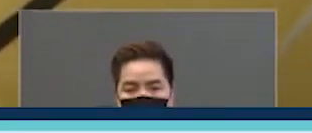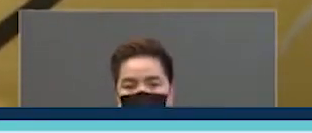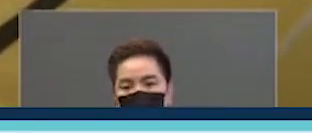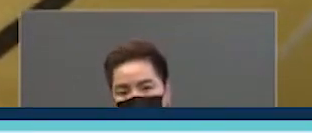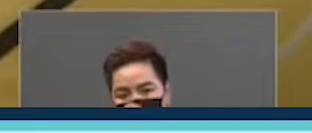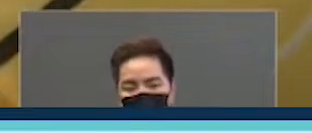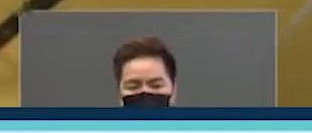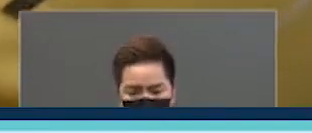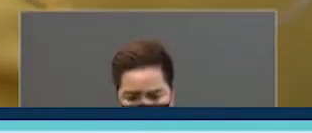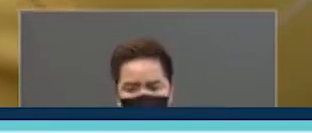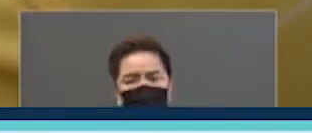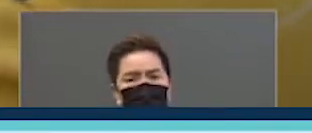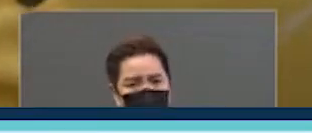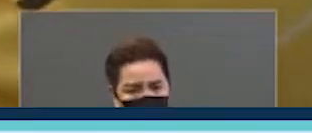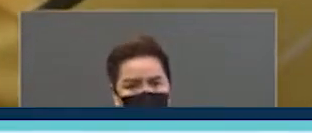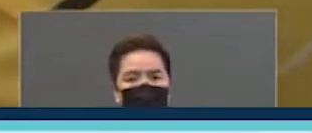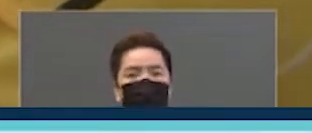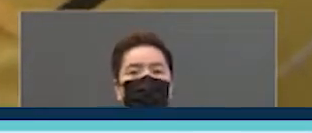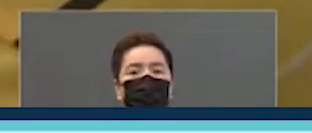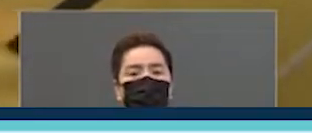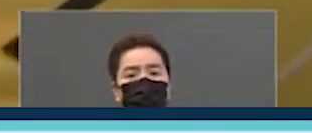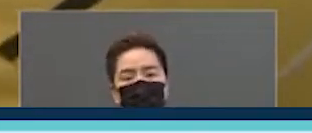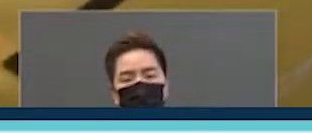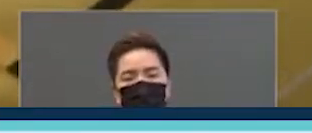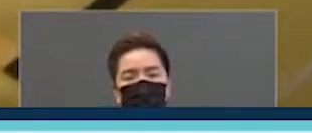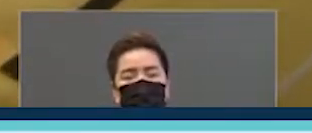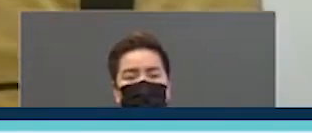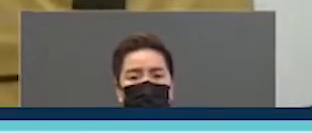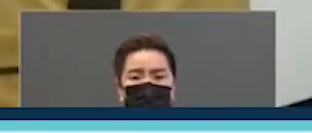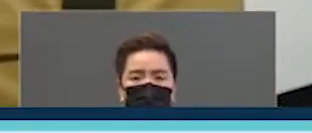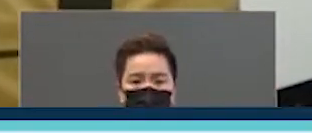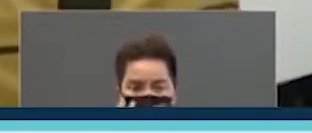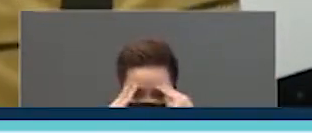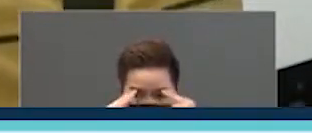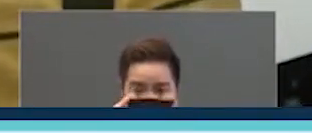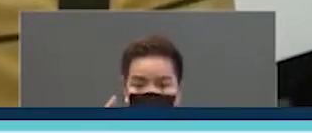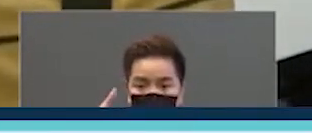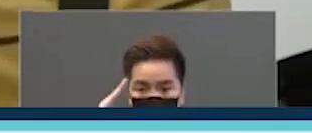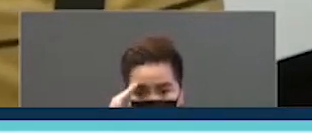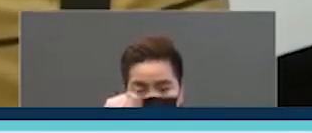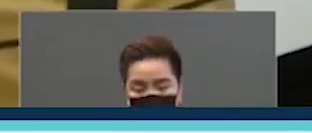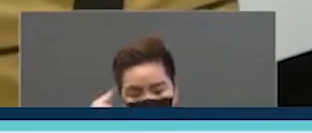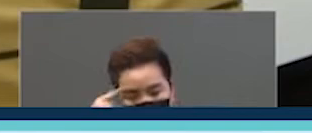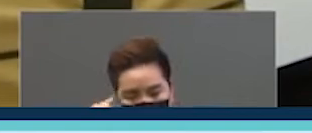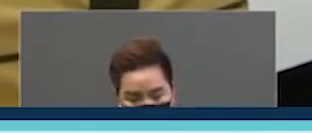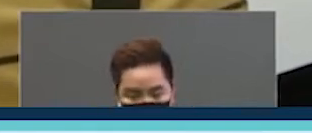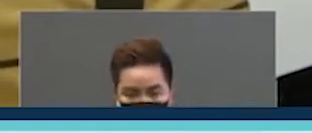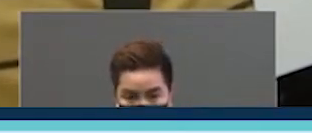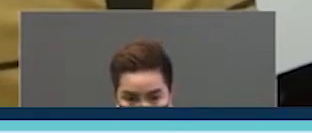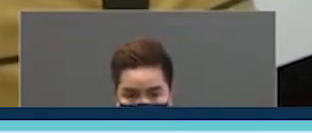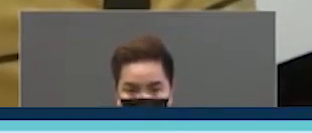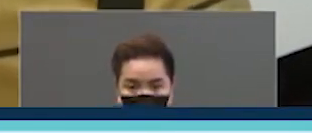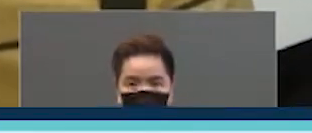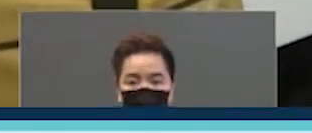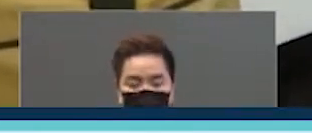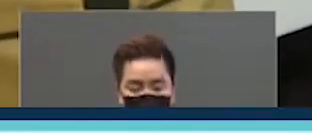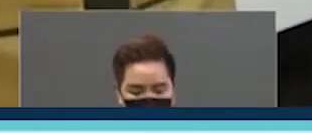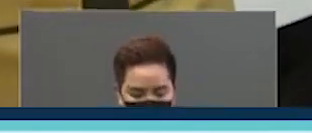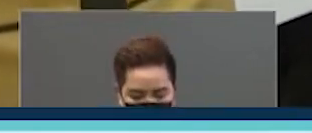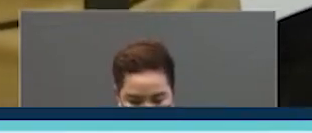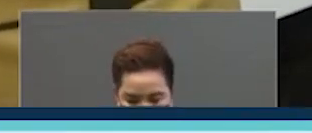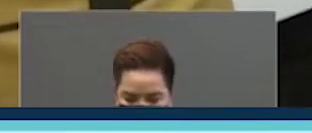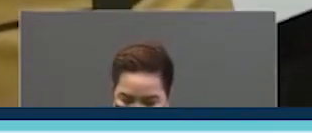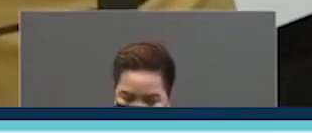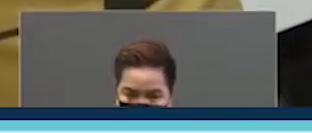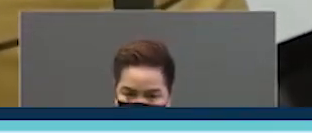ตัวเองที่ส่งกับธนาคารอันนี้เห็นความสำคัญของผู้น้อยขอคำเดิม